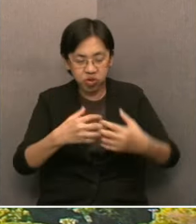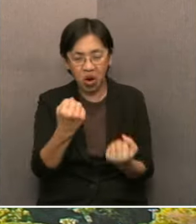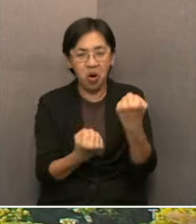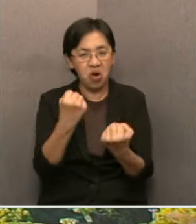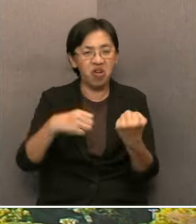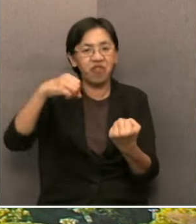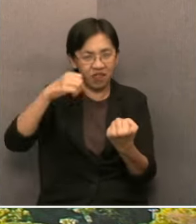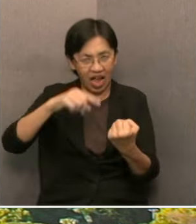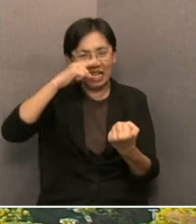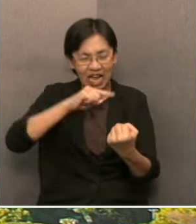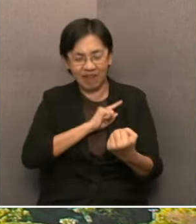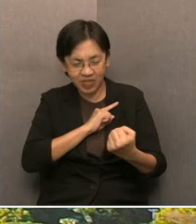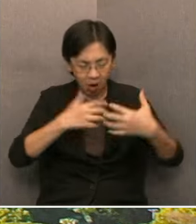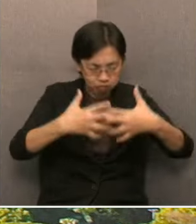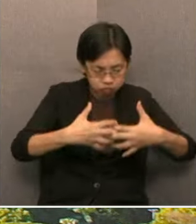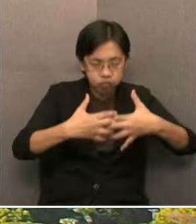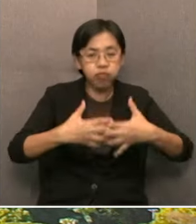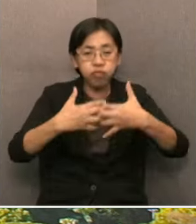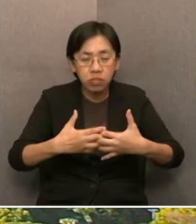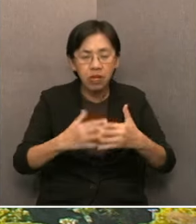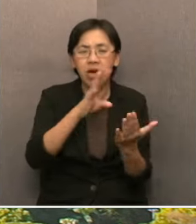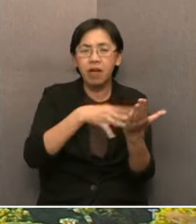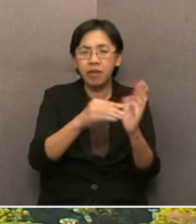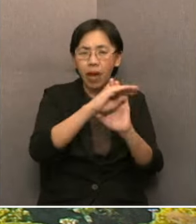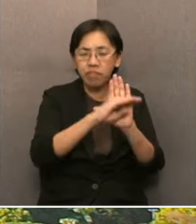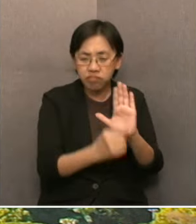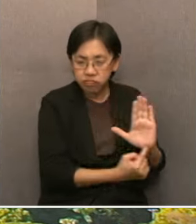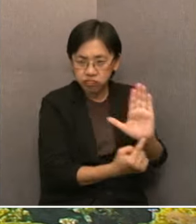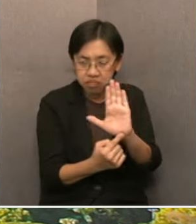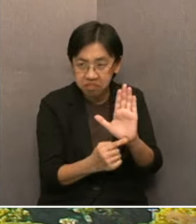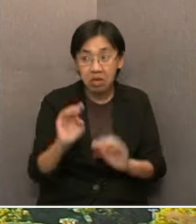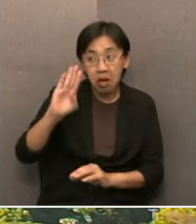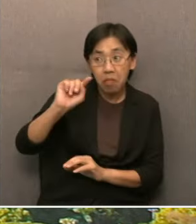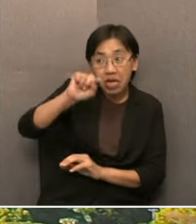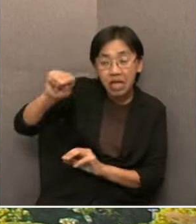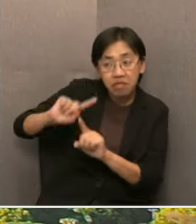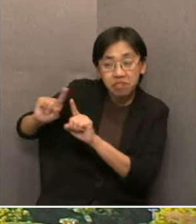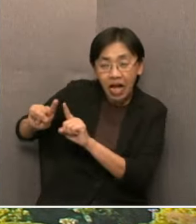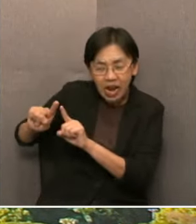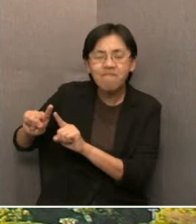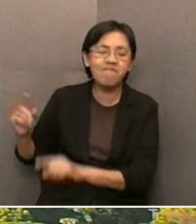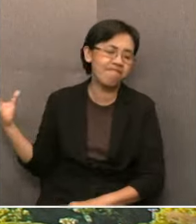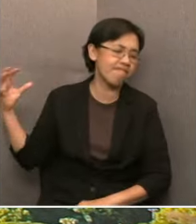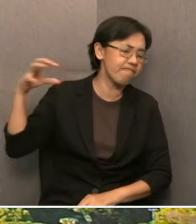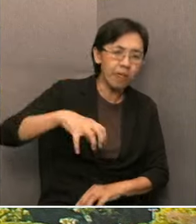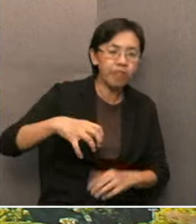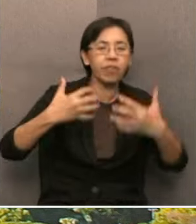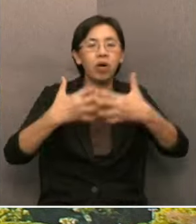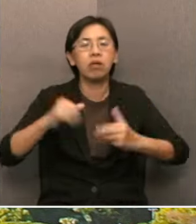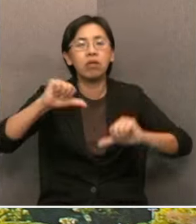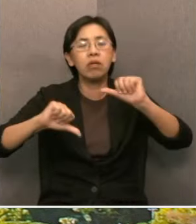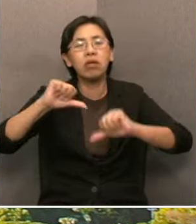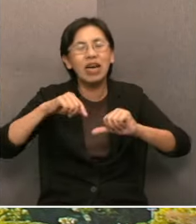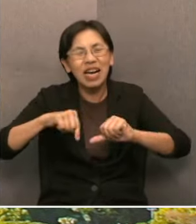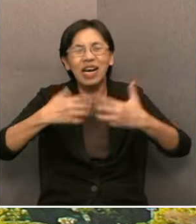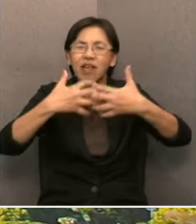ด้วยก่อนอัี้ก็มีการออกมาตรการต่ ๆ มาจุงใจให้ผผลิตราย่มาตั้งฐานกผลิตใประท aleg obtainตอนนี้มีหนึ่มาตรรการทนาส